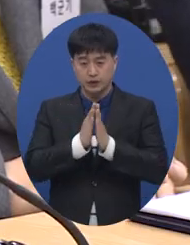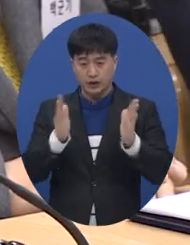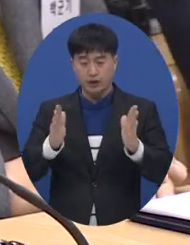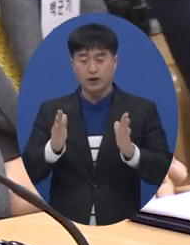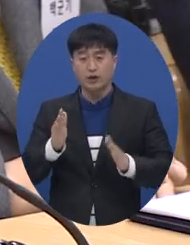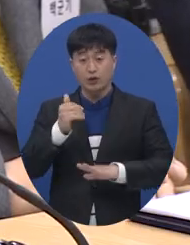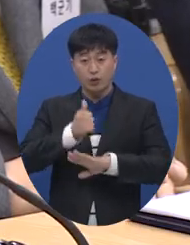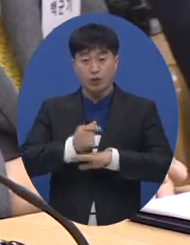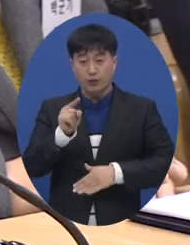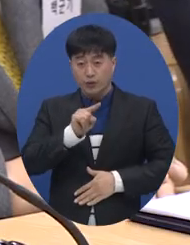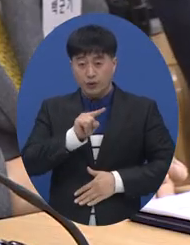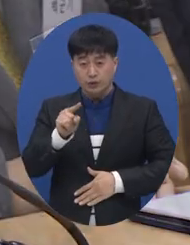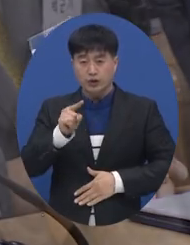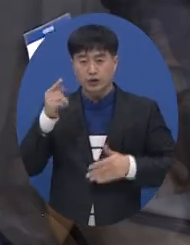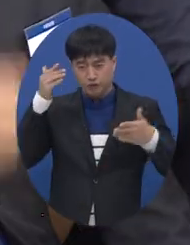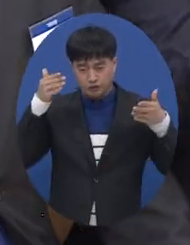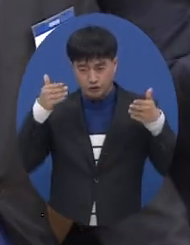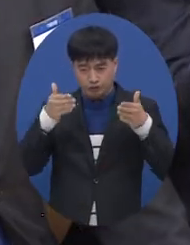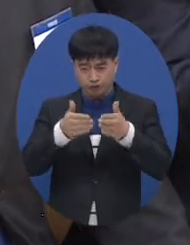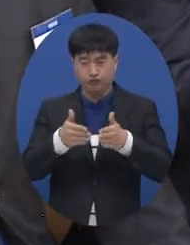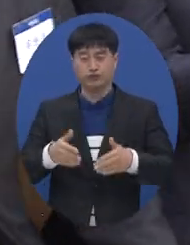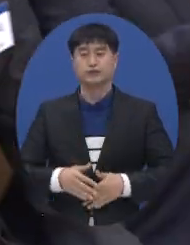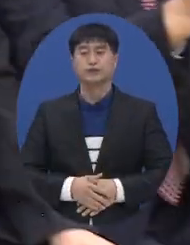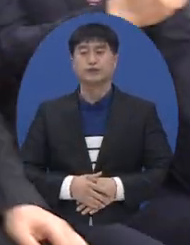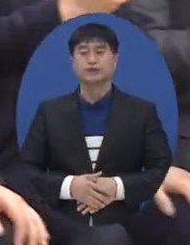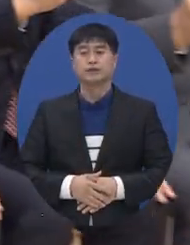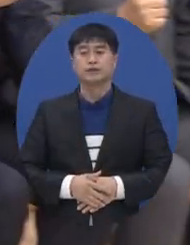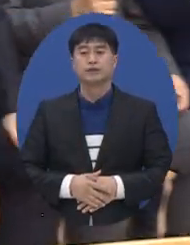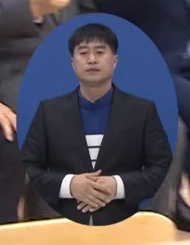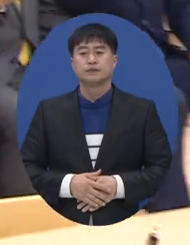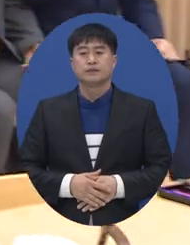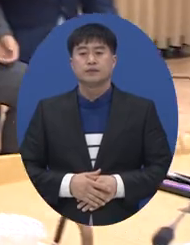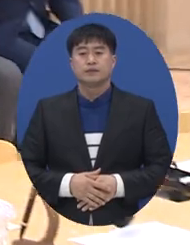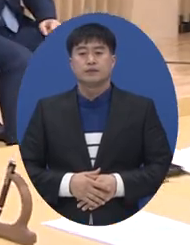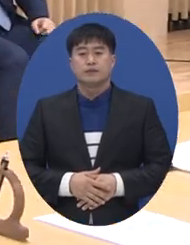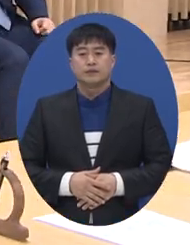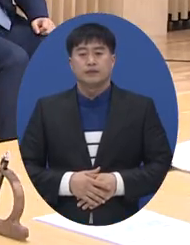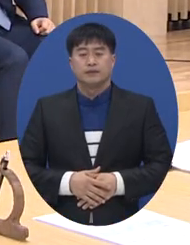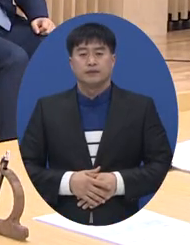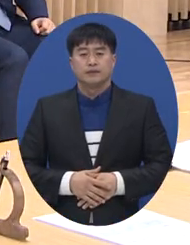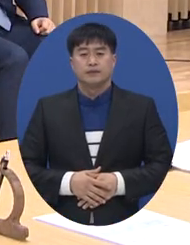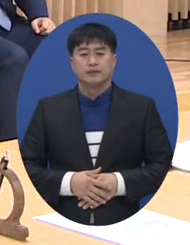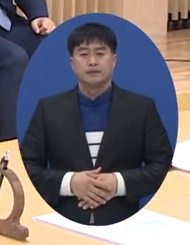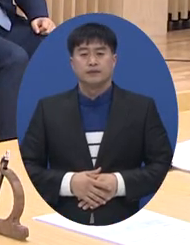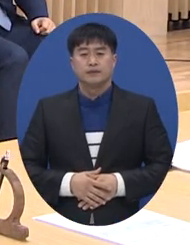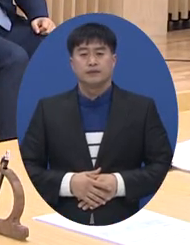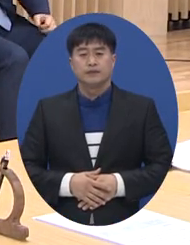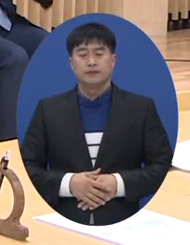어떤 결과를 만들어낼지 주목됩니다. 경기 GTV 최창순입니다.